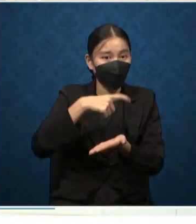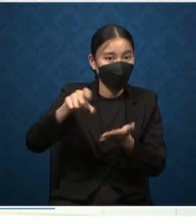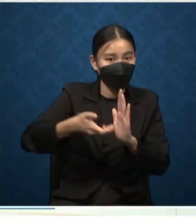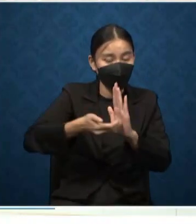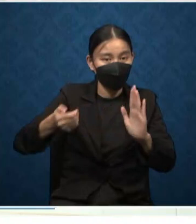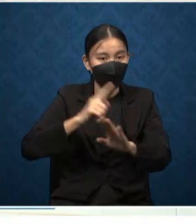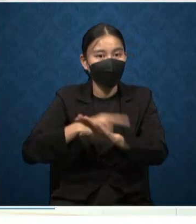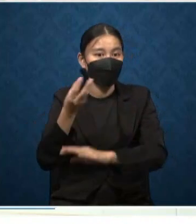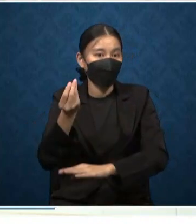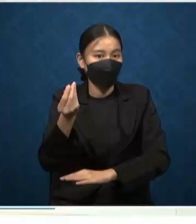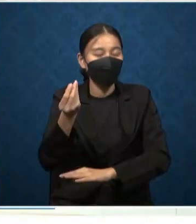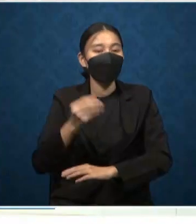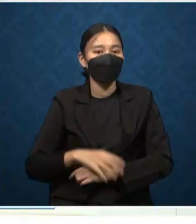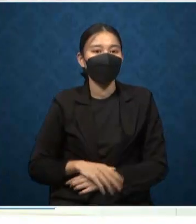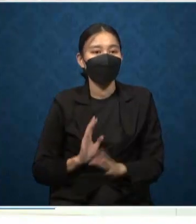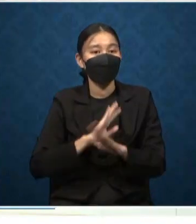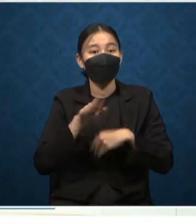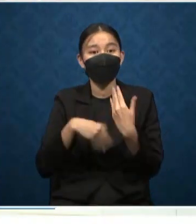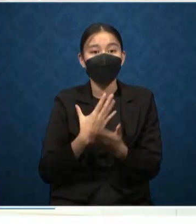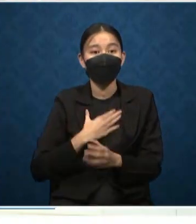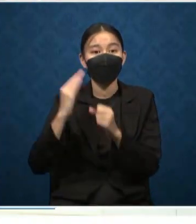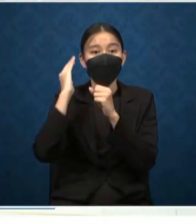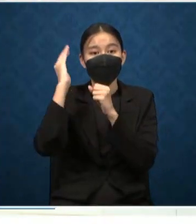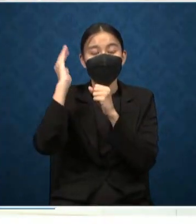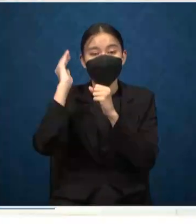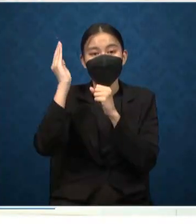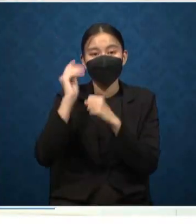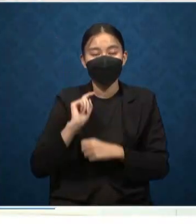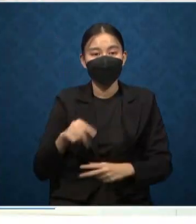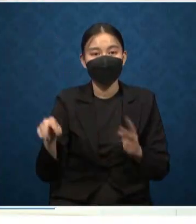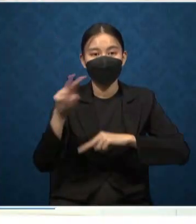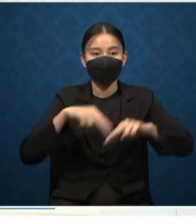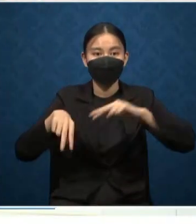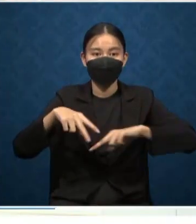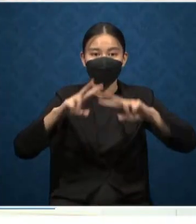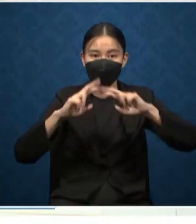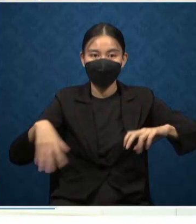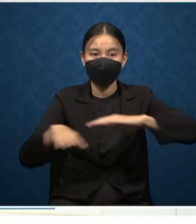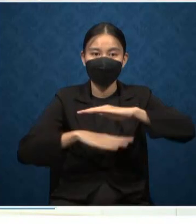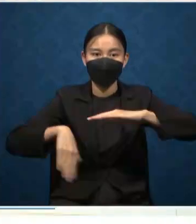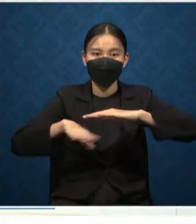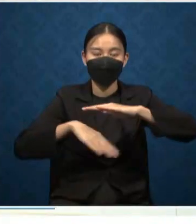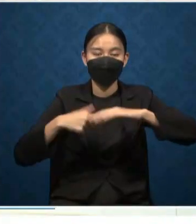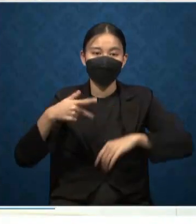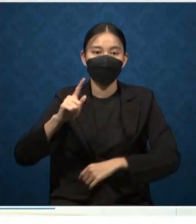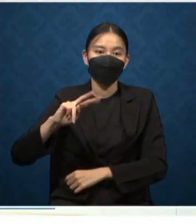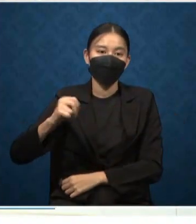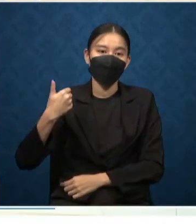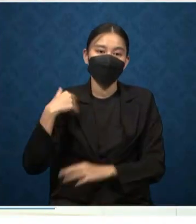ครับแต่ยัทงหมทั้หมนทผมนำกับเรีนนะครั นี่คอการตรวจสอบจากฐานข้มูลที่ปกปกงอมี